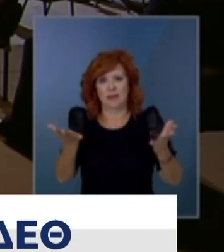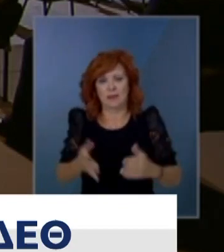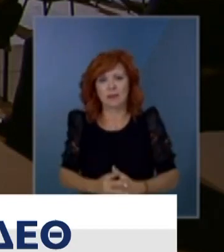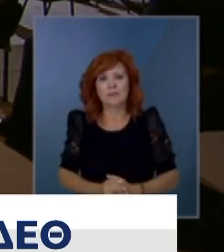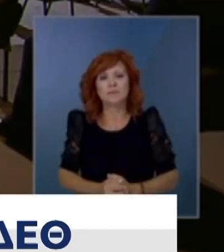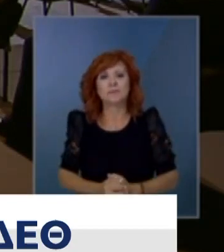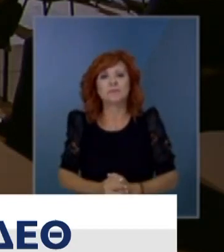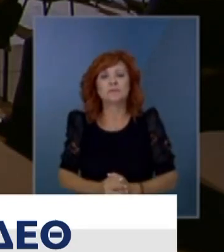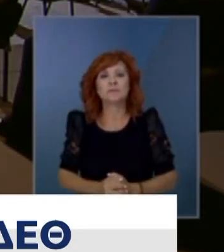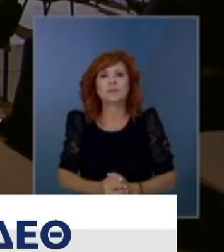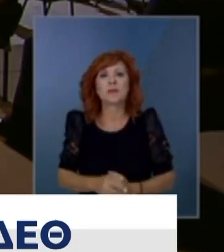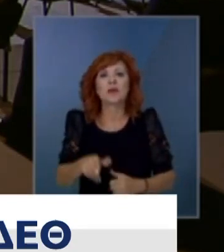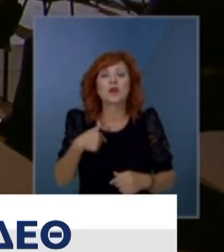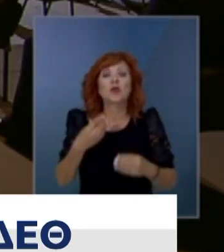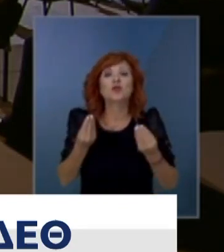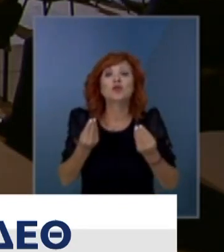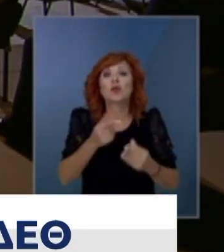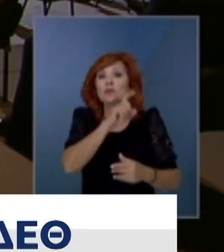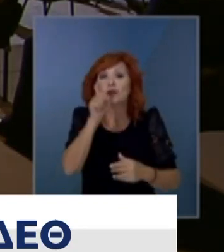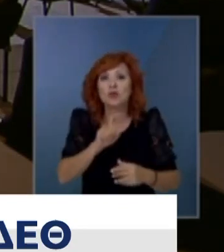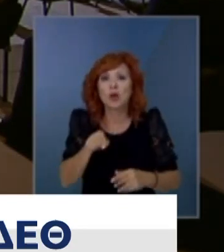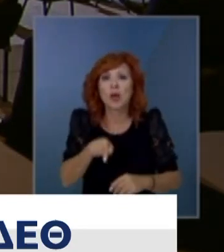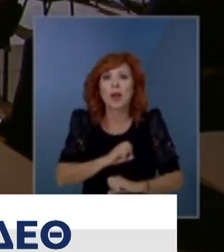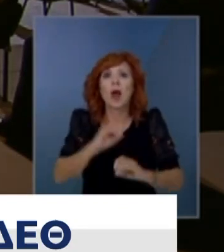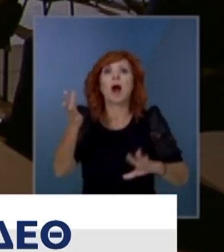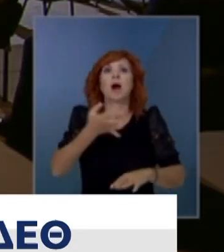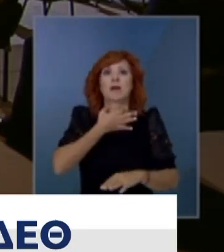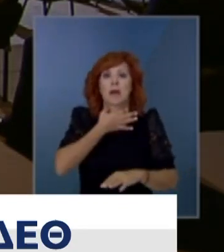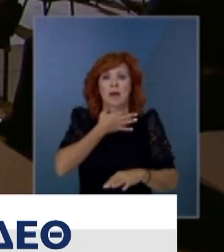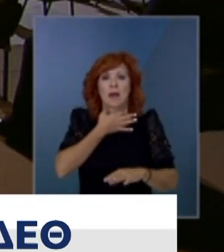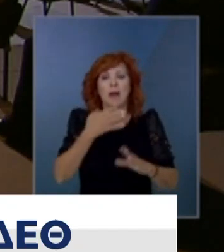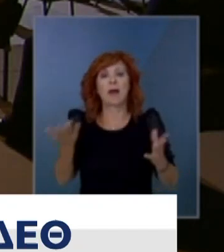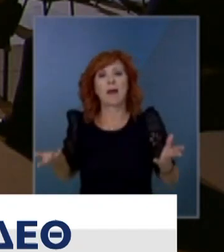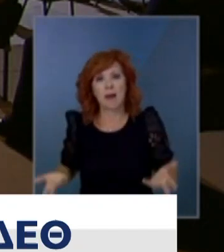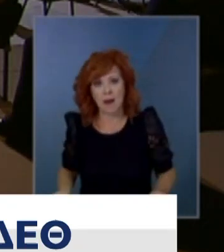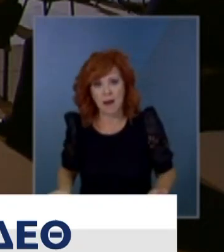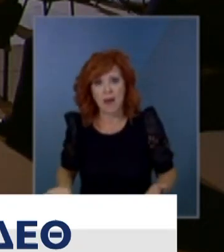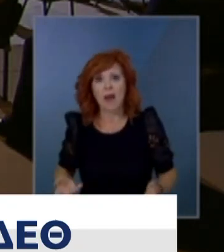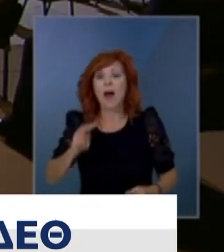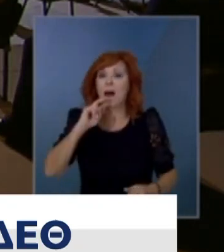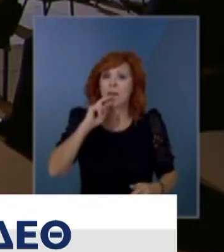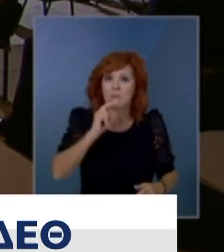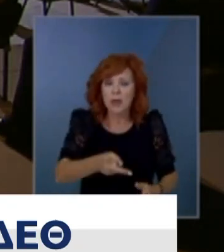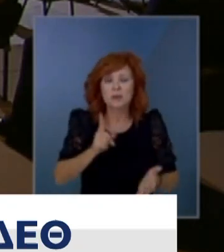Η συνθήκη που ζούμε είναι έκτακτη, αλλά η απάντηση πρέπει να είναι